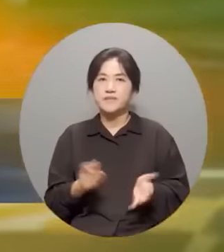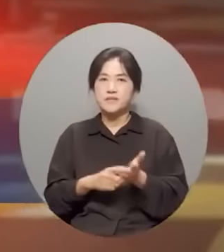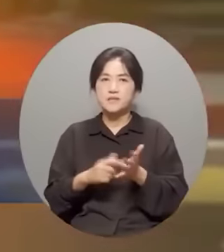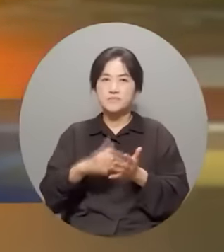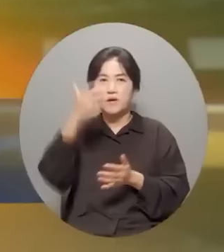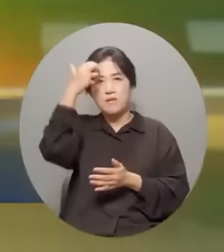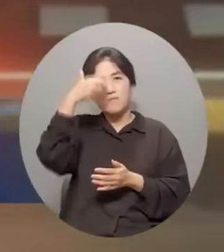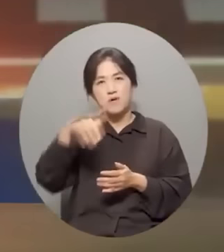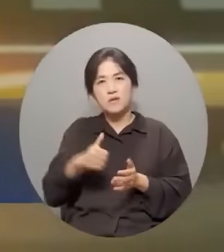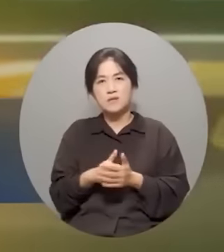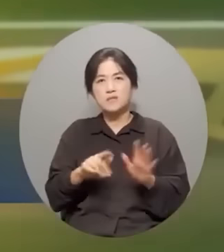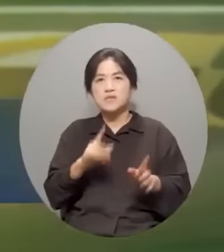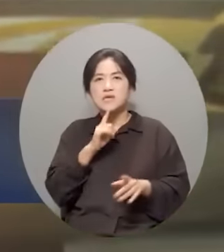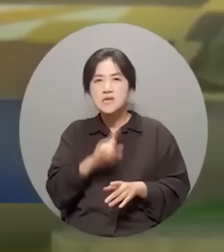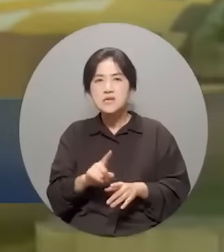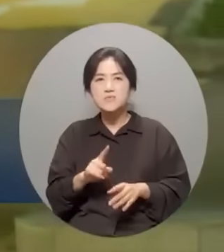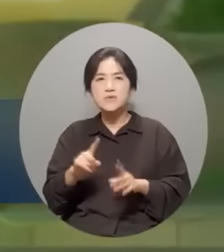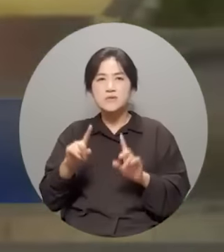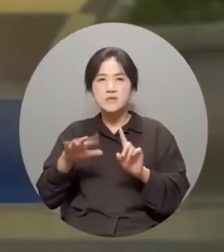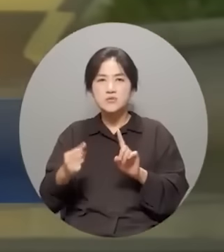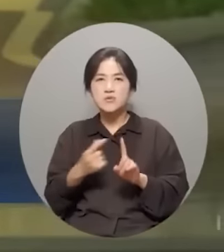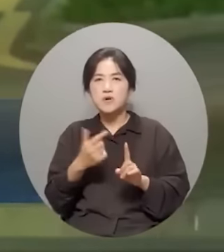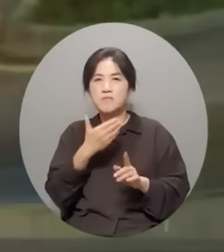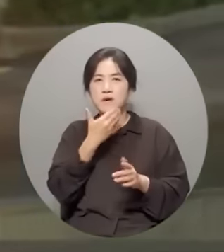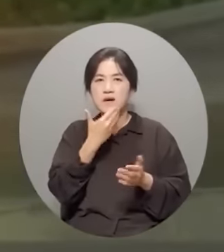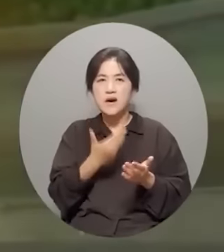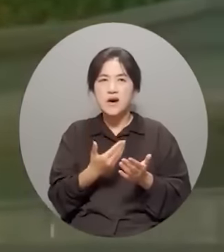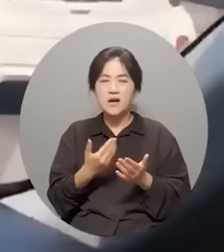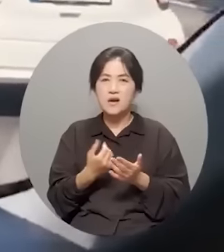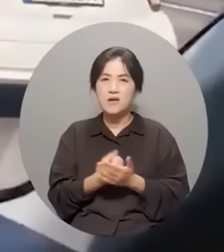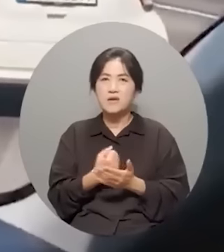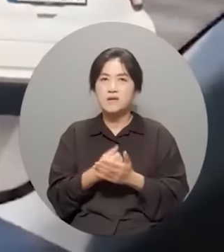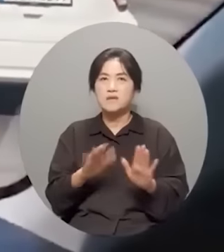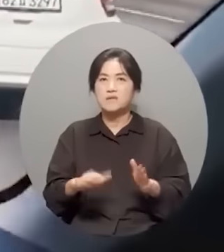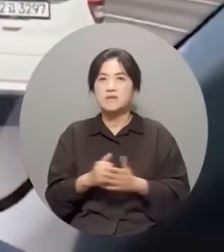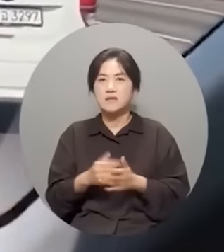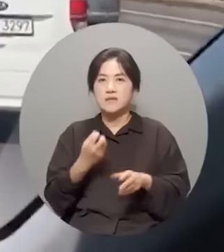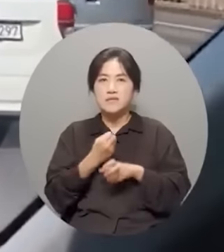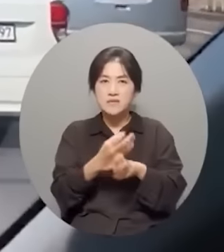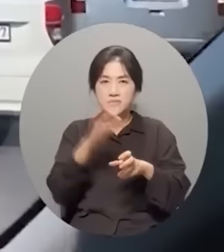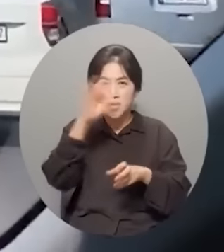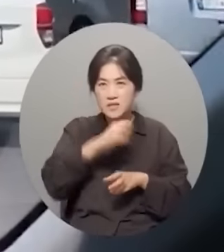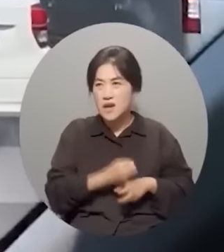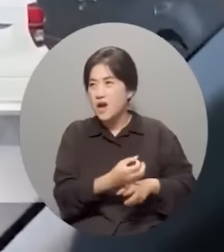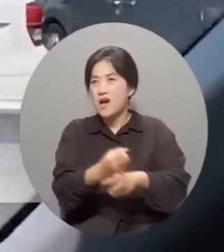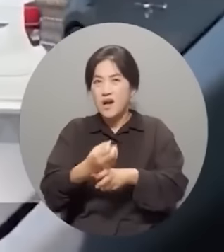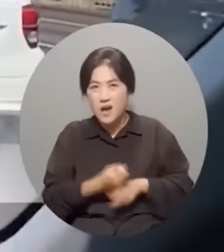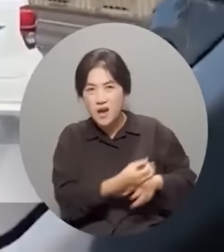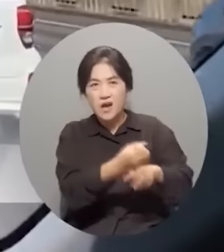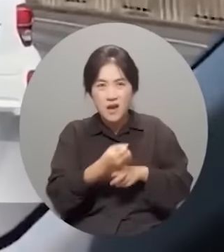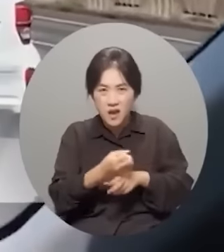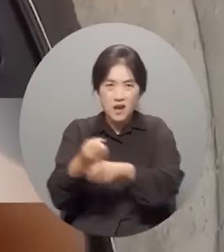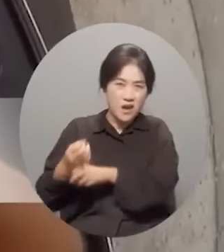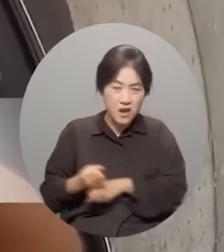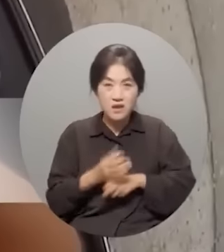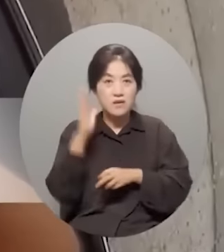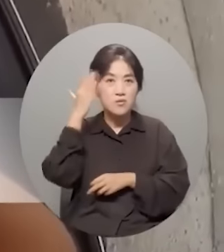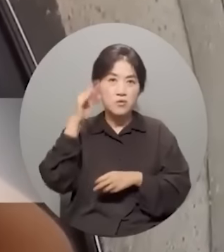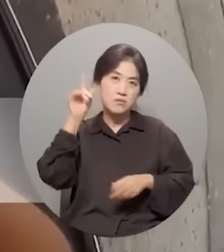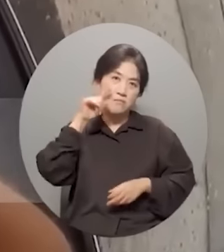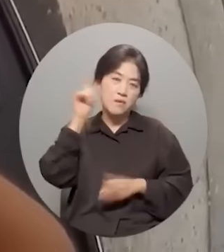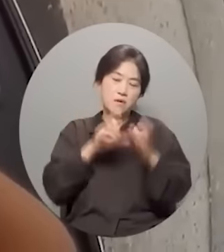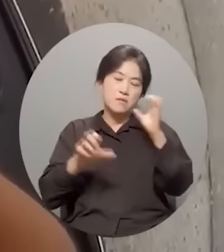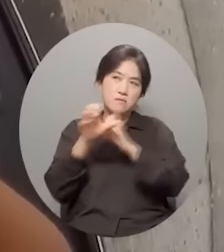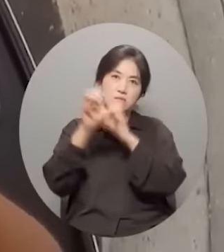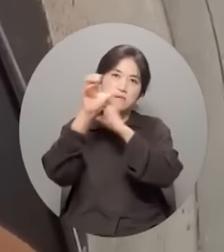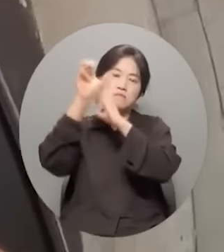환자라서 저는 지금 1분 1초가 너무 아깝고 응급실을 찾아 헤매는 구급대원들의 사투는 요즘 날이 갈수록